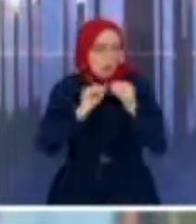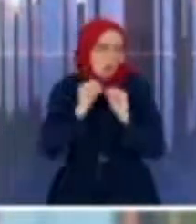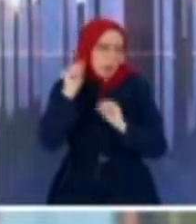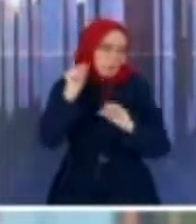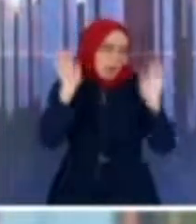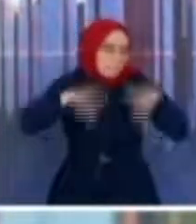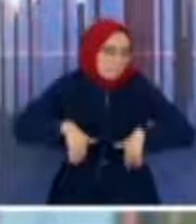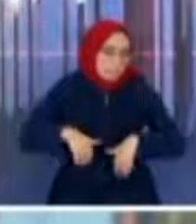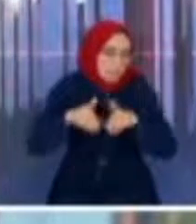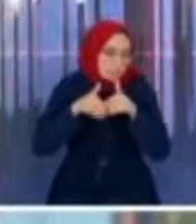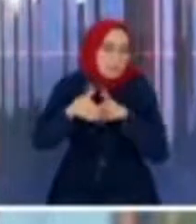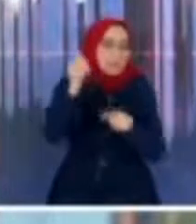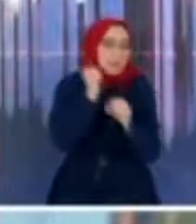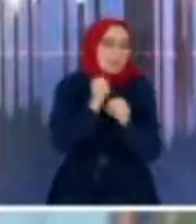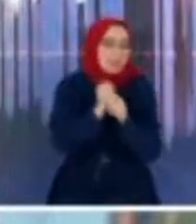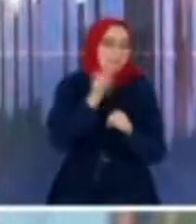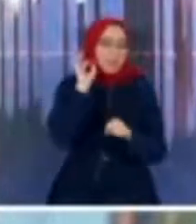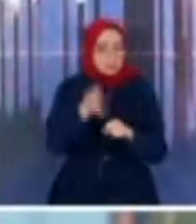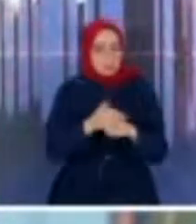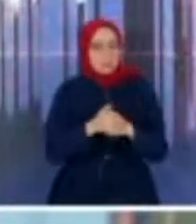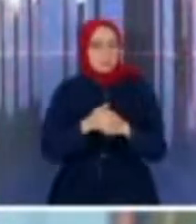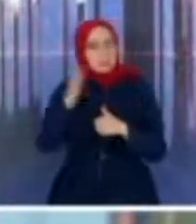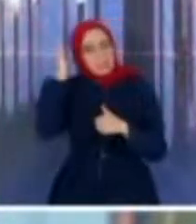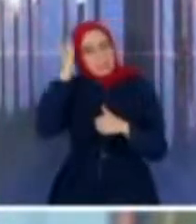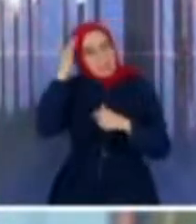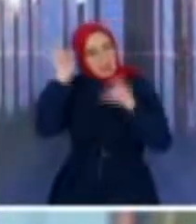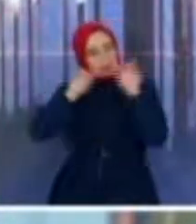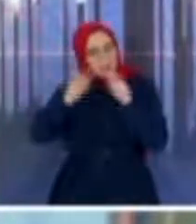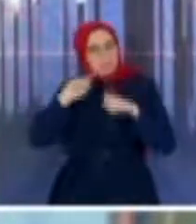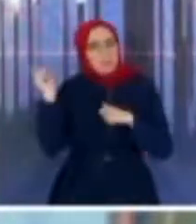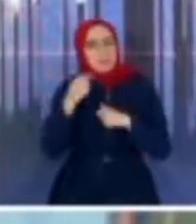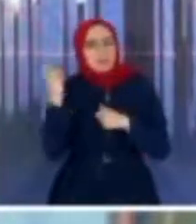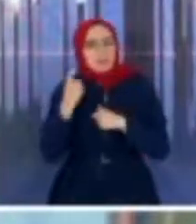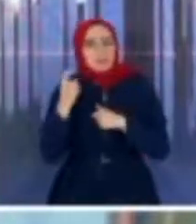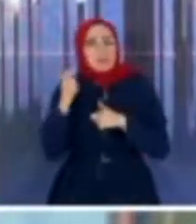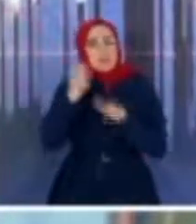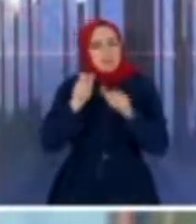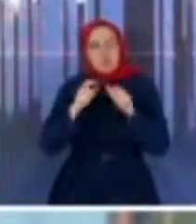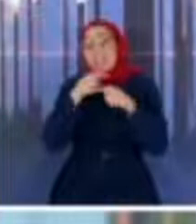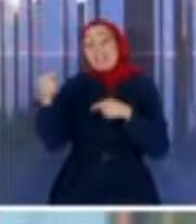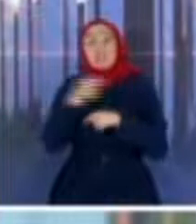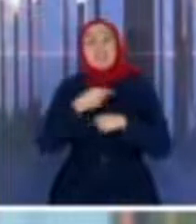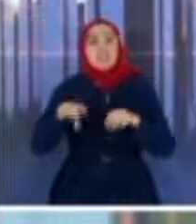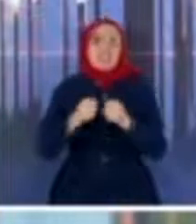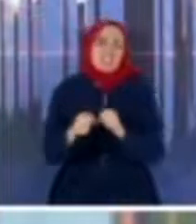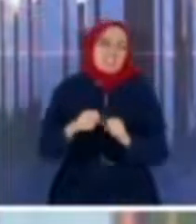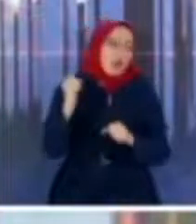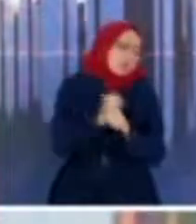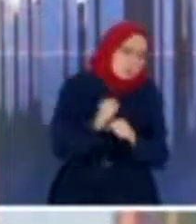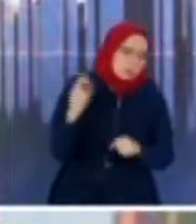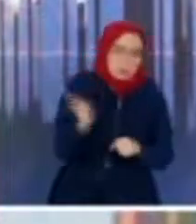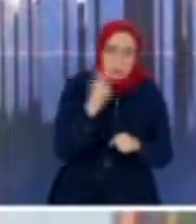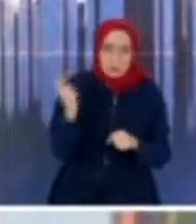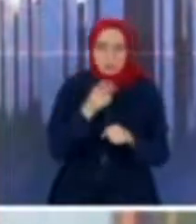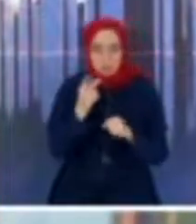اخره لازمكم ديما تكملوا. نعرف ياسر اليوم البلاد معبيه بخطاب متشائم اما ديما نقول عنا كان البلاد هذه